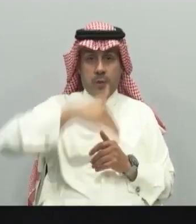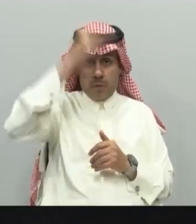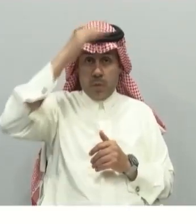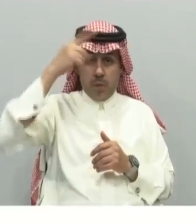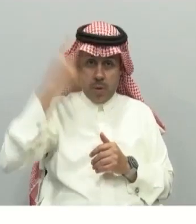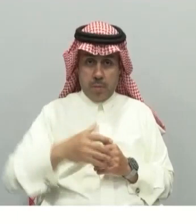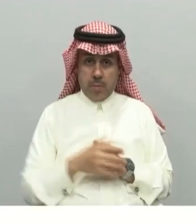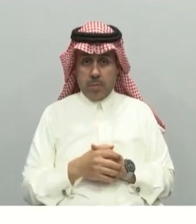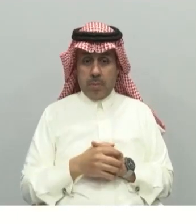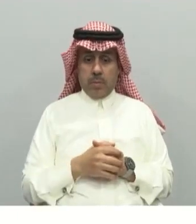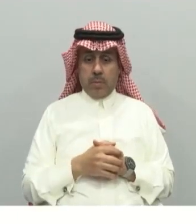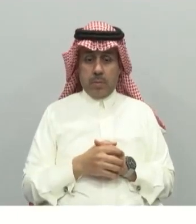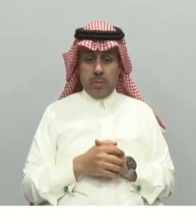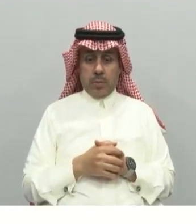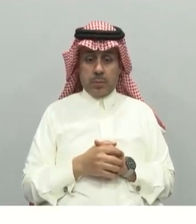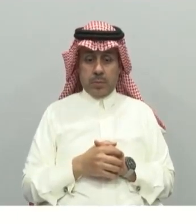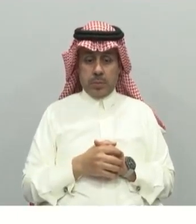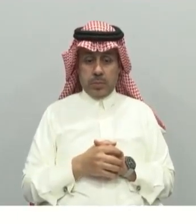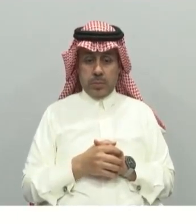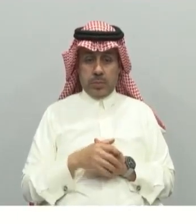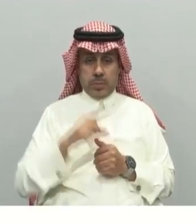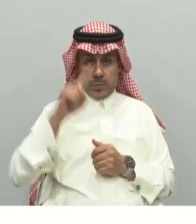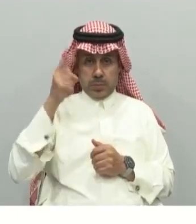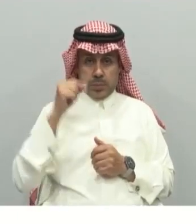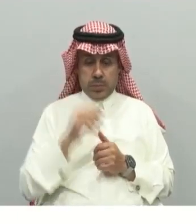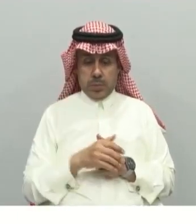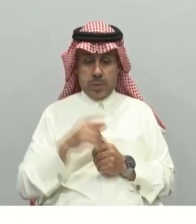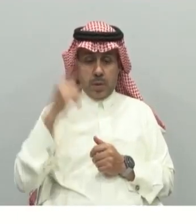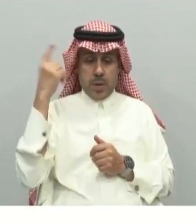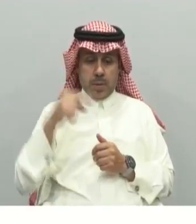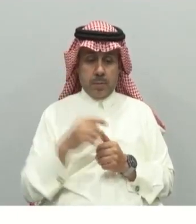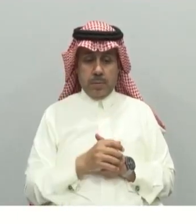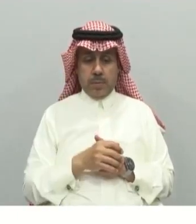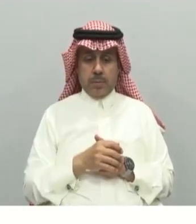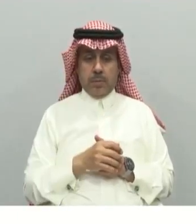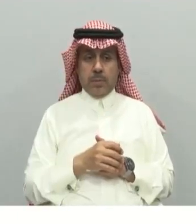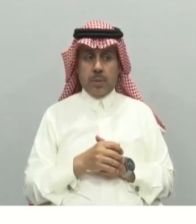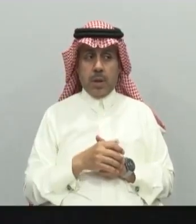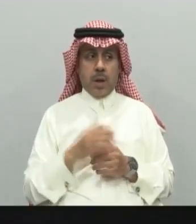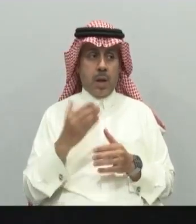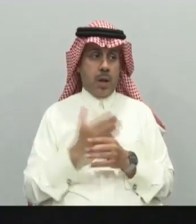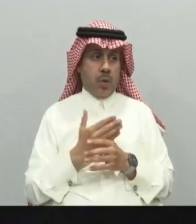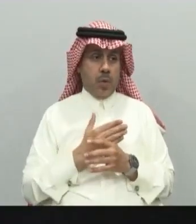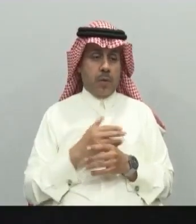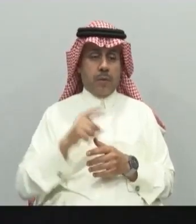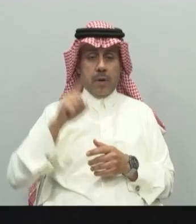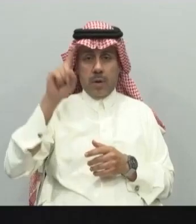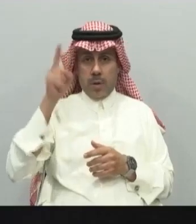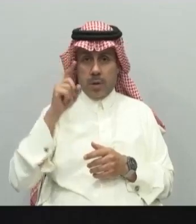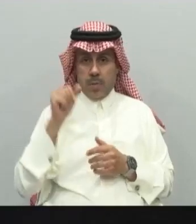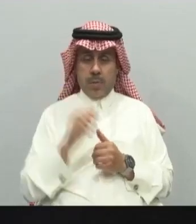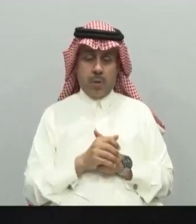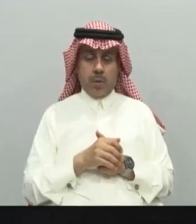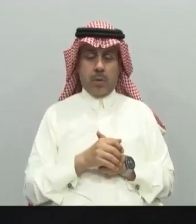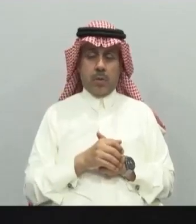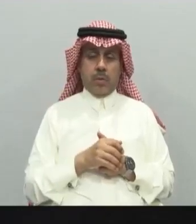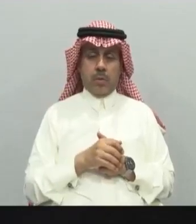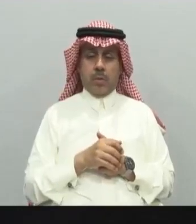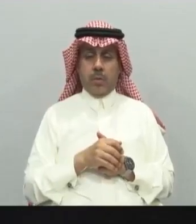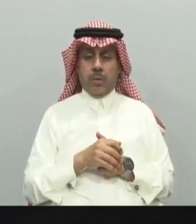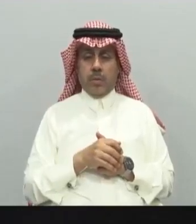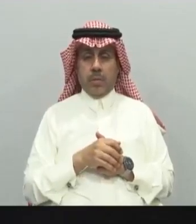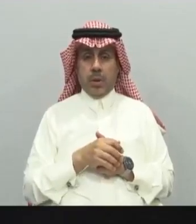جائز الحكم ربا ربا محرم لماذا لاجل ان هذا ربوي العله